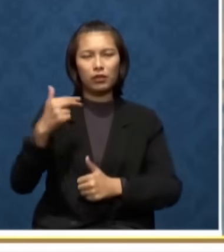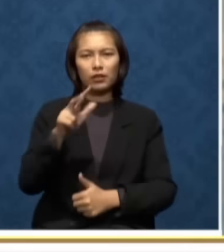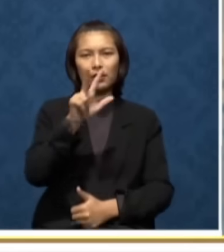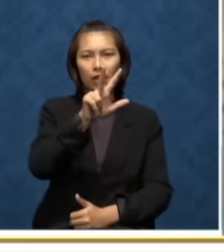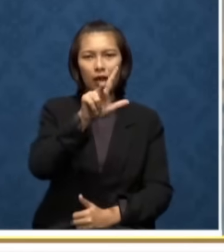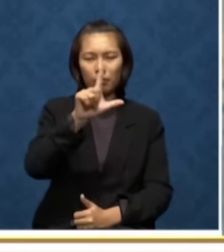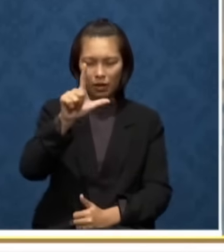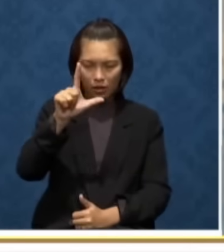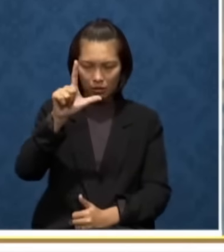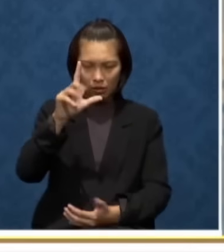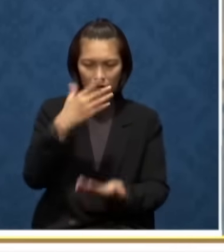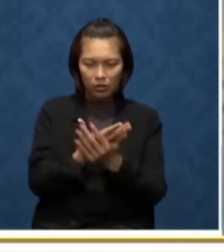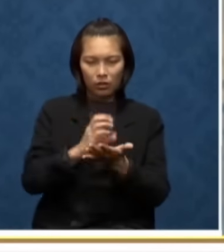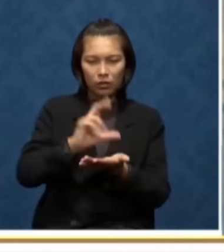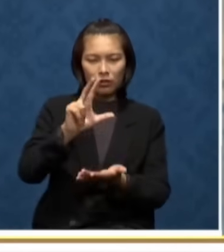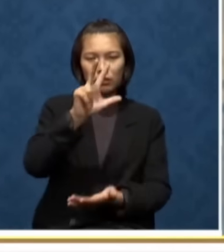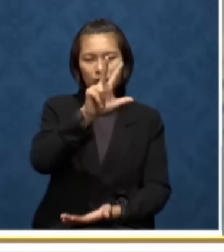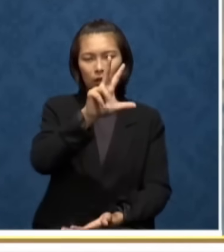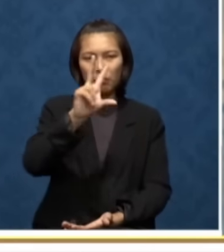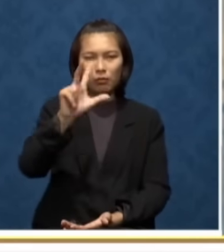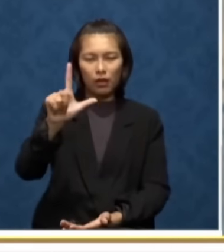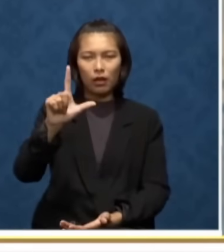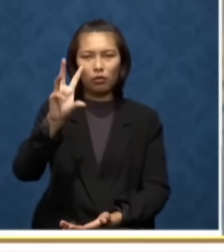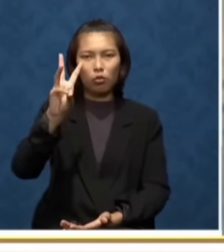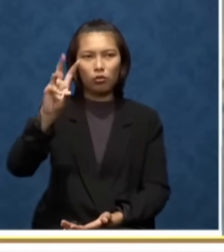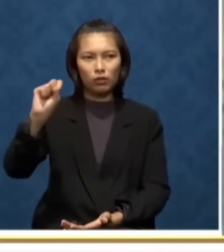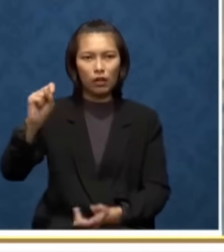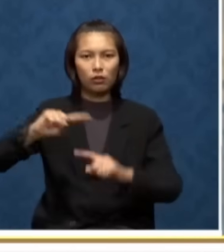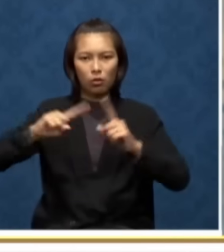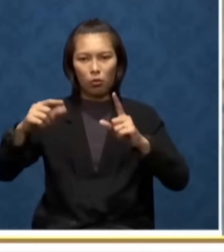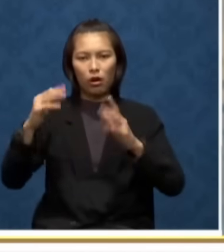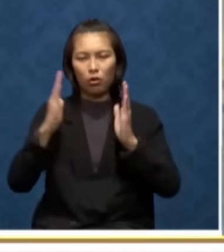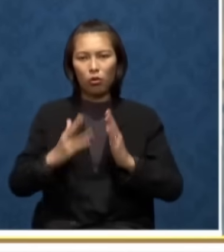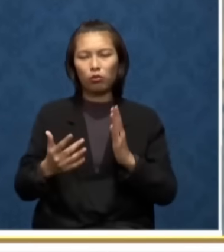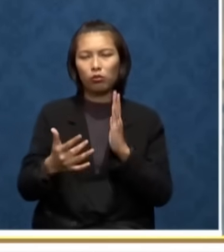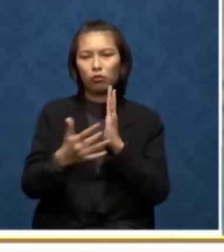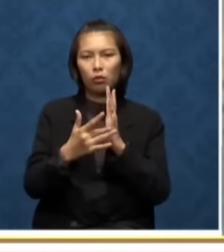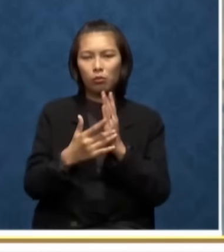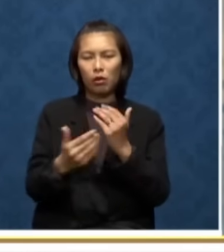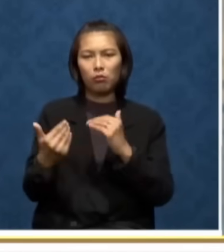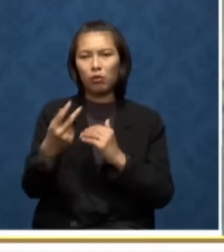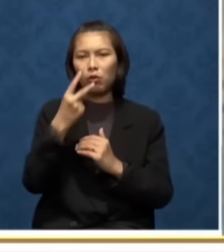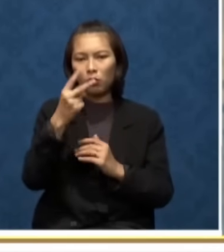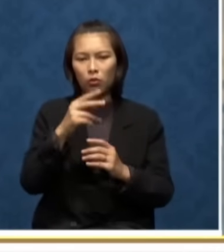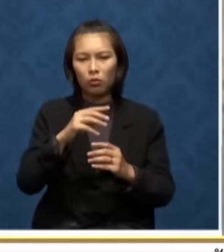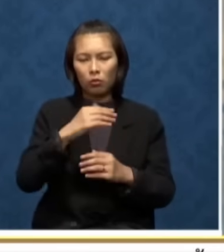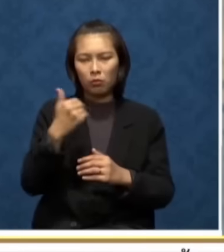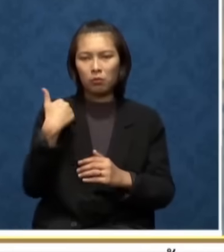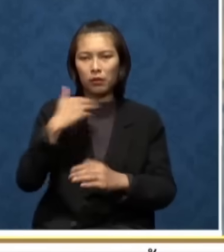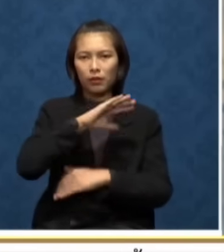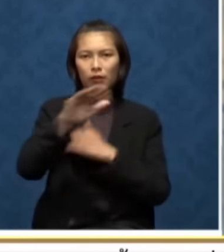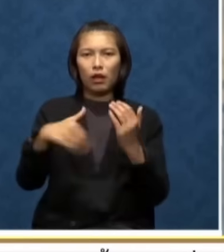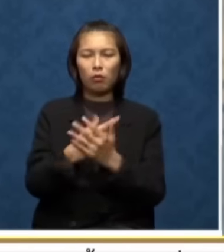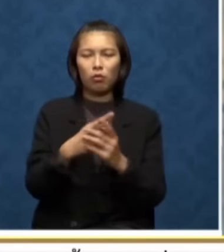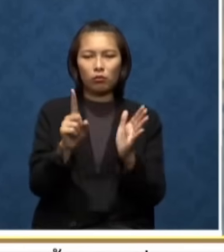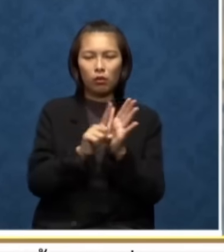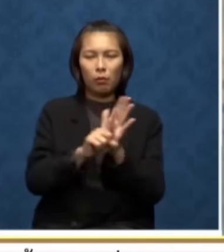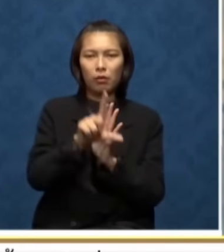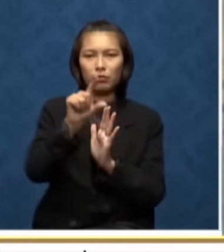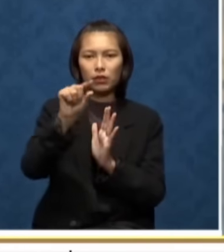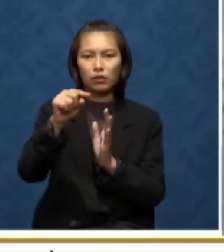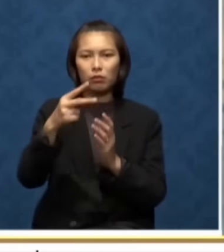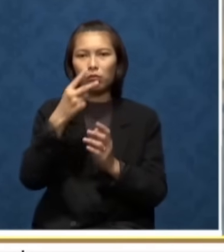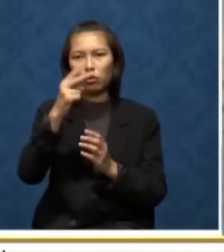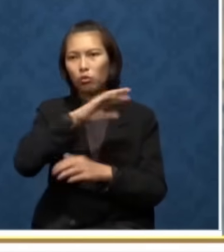แต่มีผู้ชมออนไลน์ทั้งหมดนะคะมีประมาณ 20 EPรวมทุก epเนี่ยมีคนชมแค่ 3